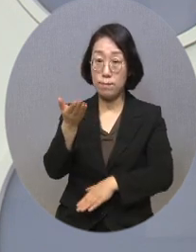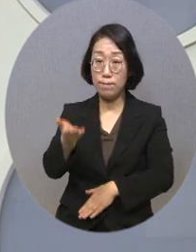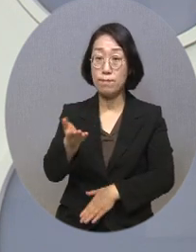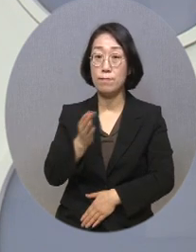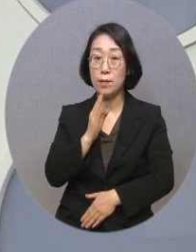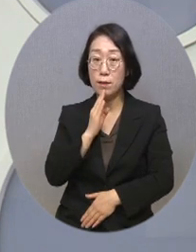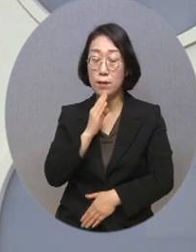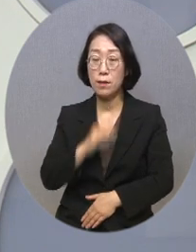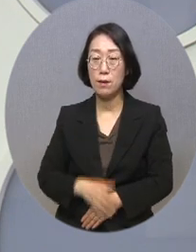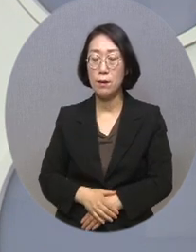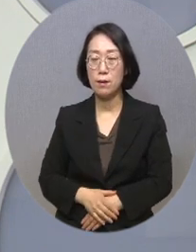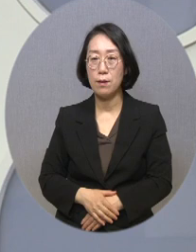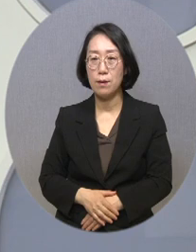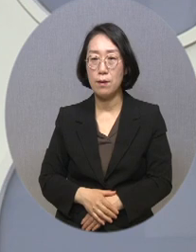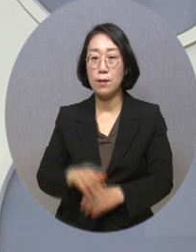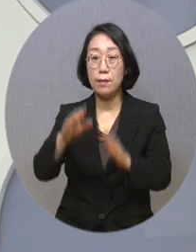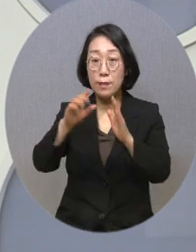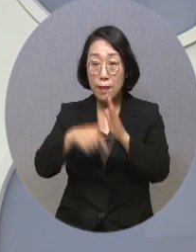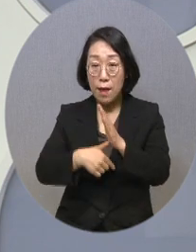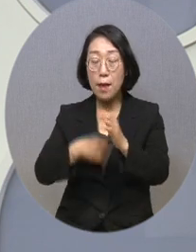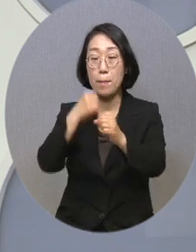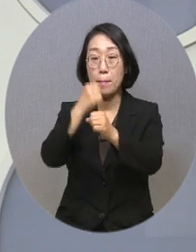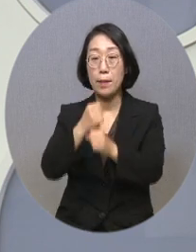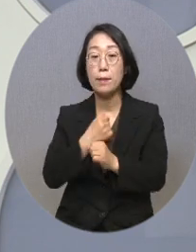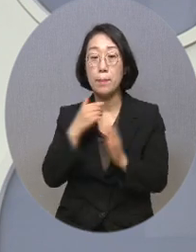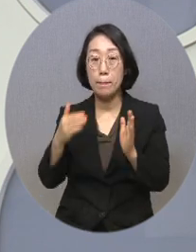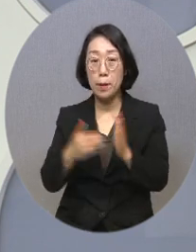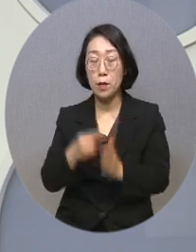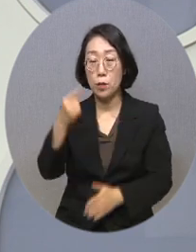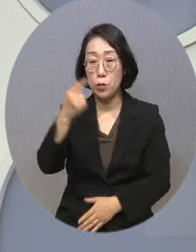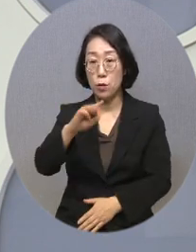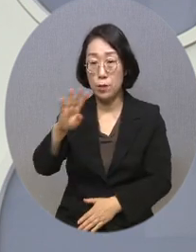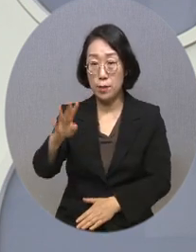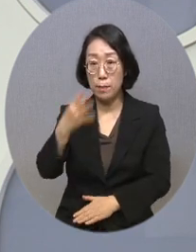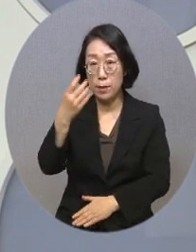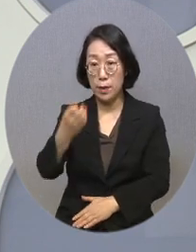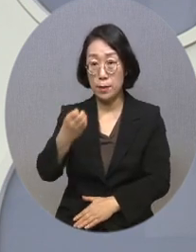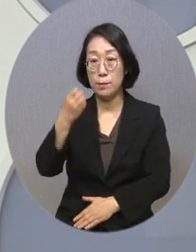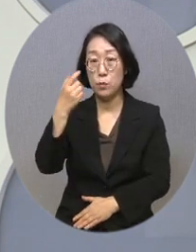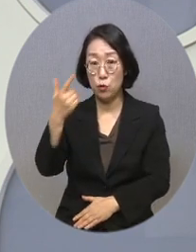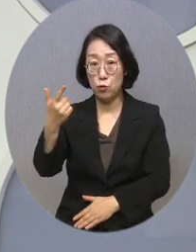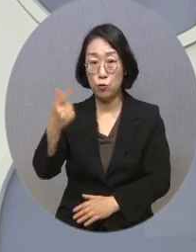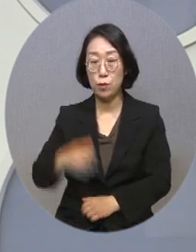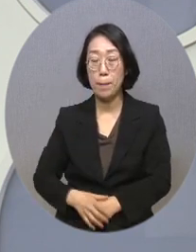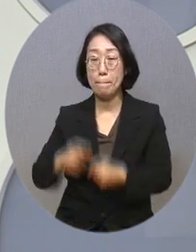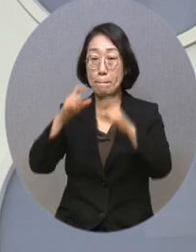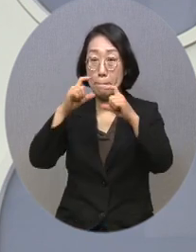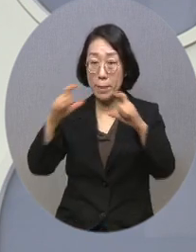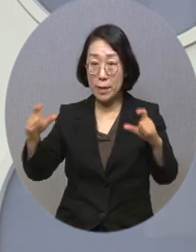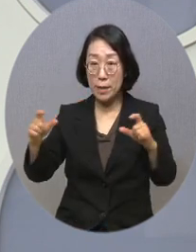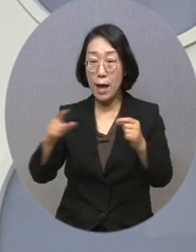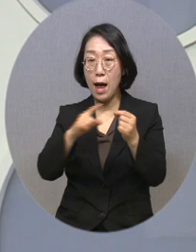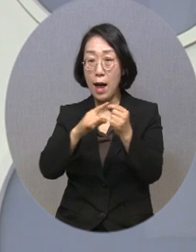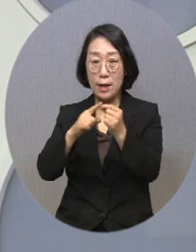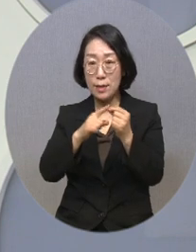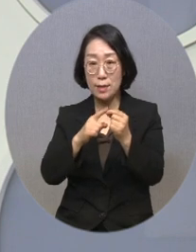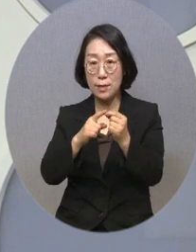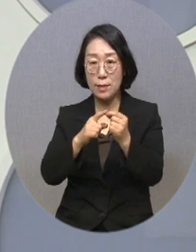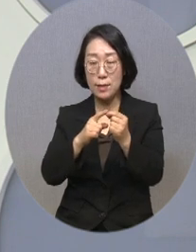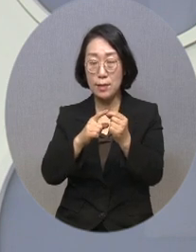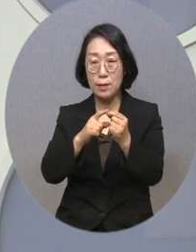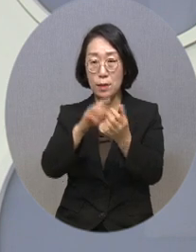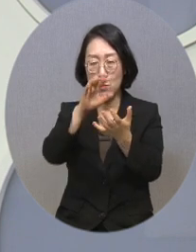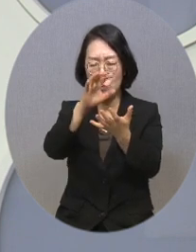사실은 세종대왕께서 그때 만드셨던 1446년에 공포하셨던 그런 훈민정음으로 네.